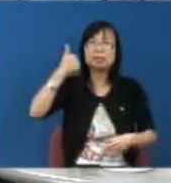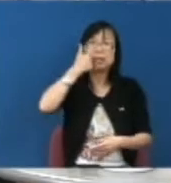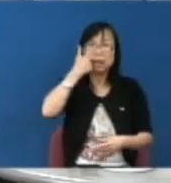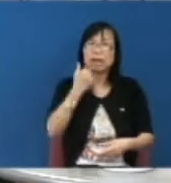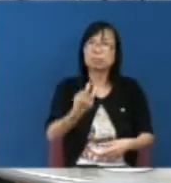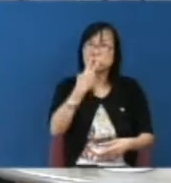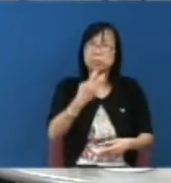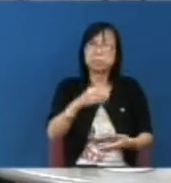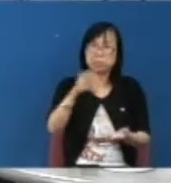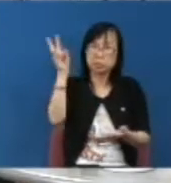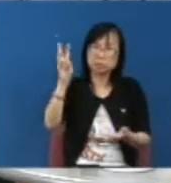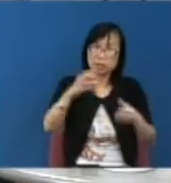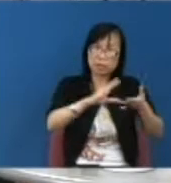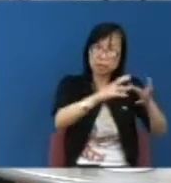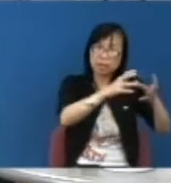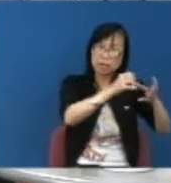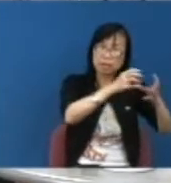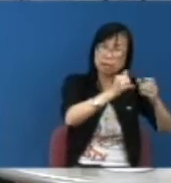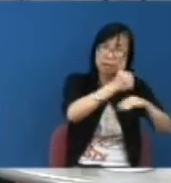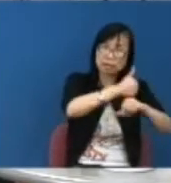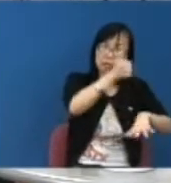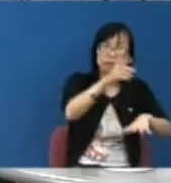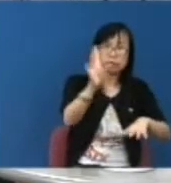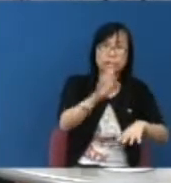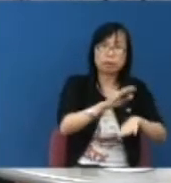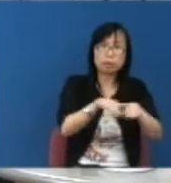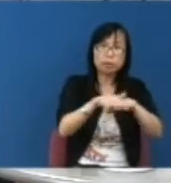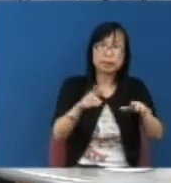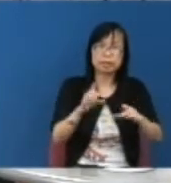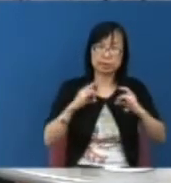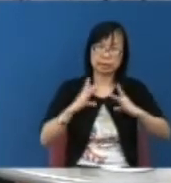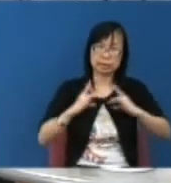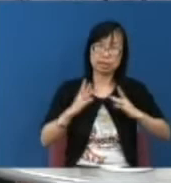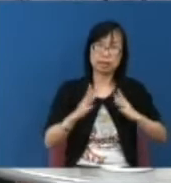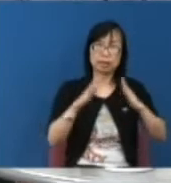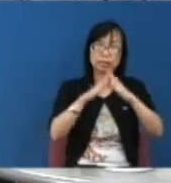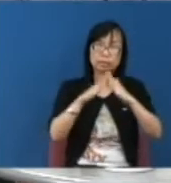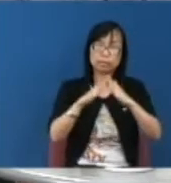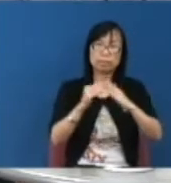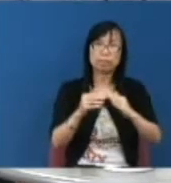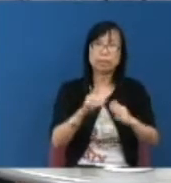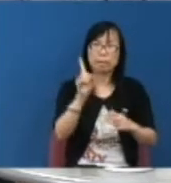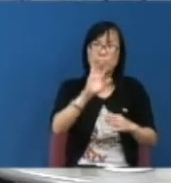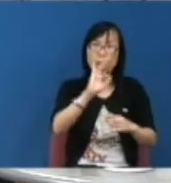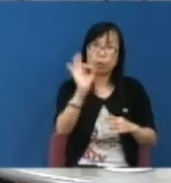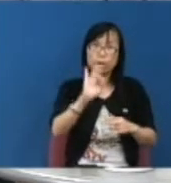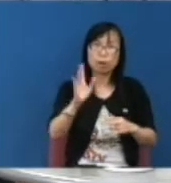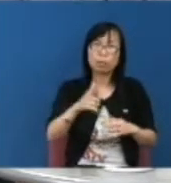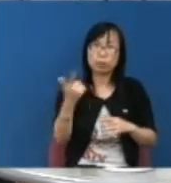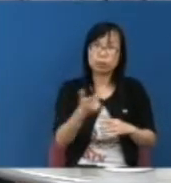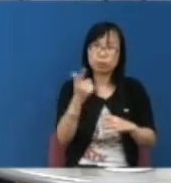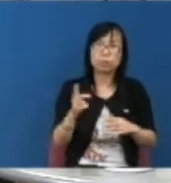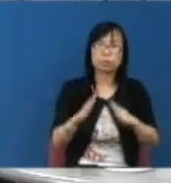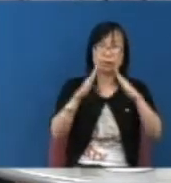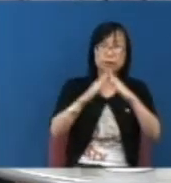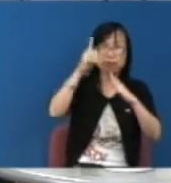系統，係啦。但係如果一般私人住宅咧，其實就不會太多水喉會在個天面出現，